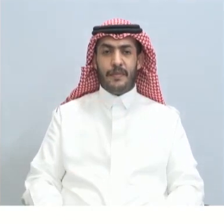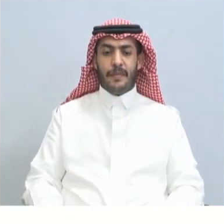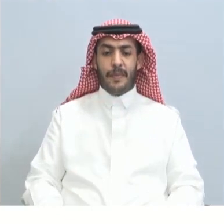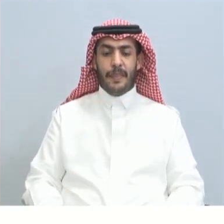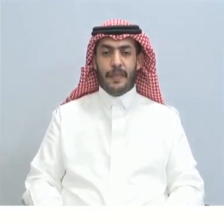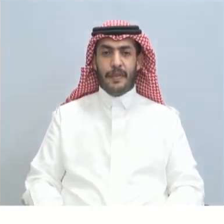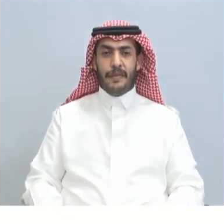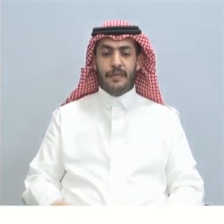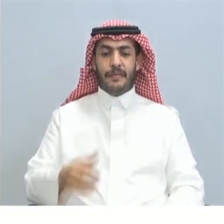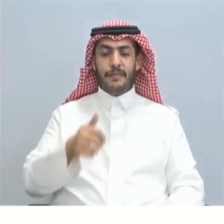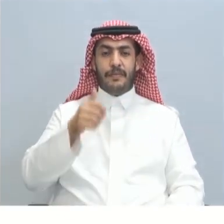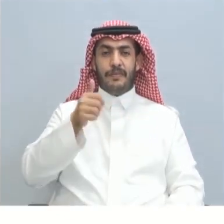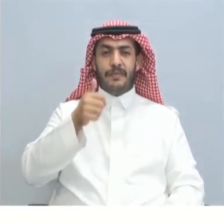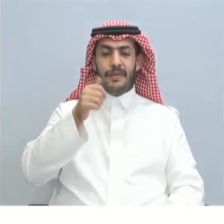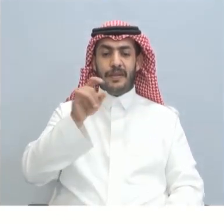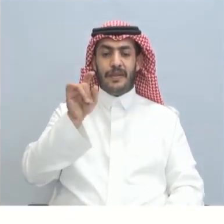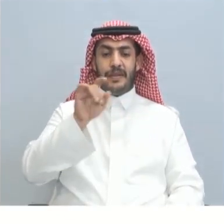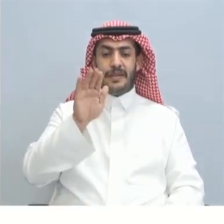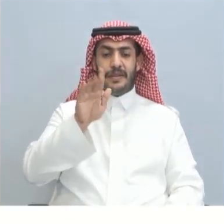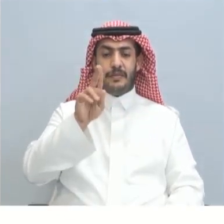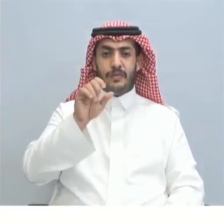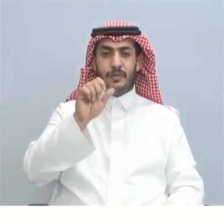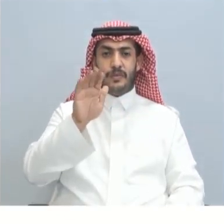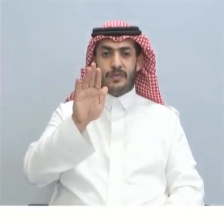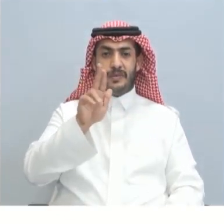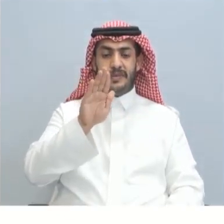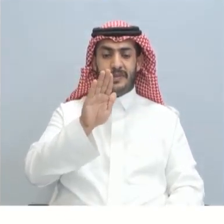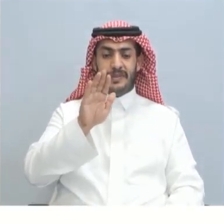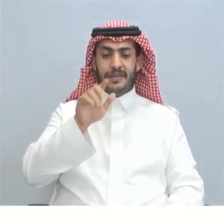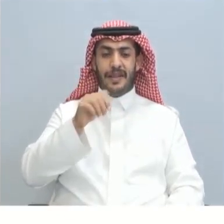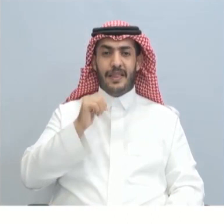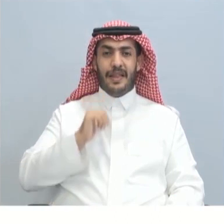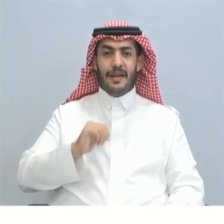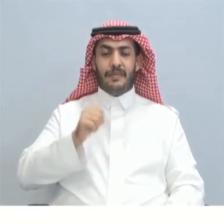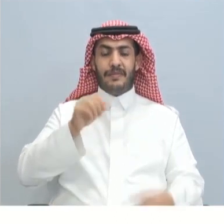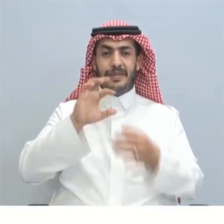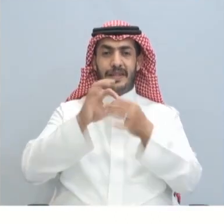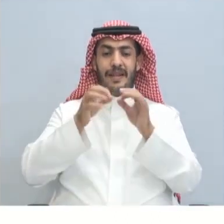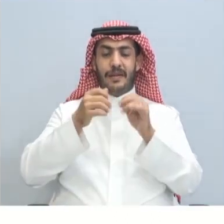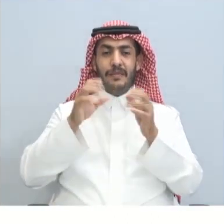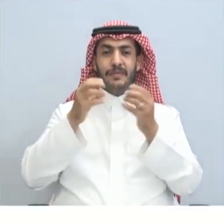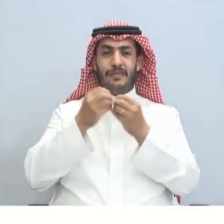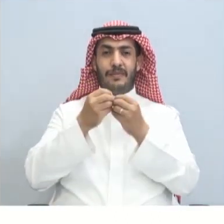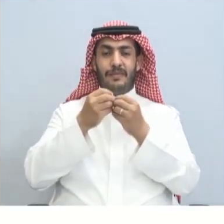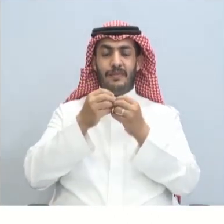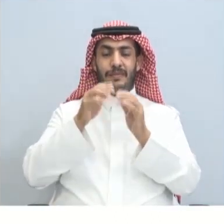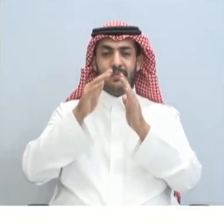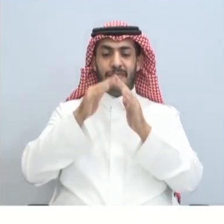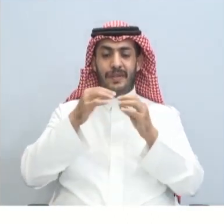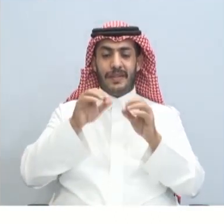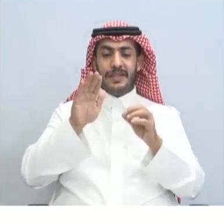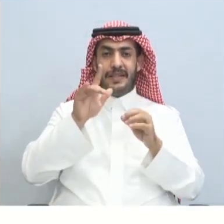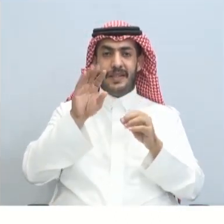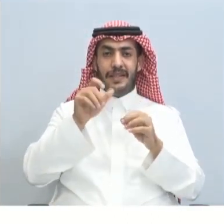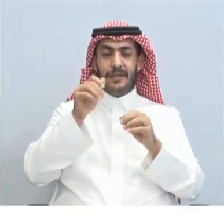ضعيفه يتكون الاسبستوس عزيزي الطالب عزيزتي الطالبه من سلاسل مزدوجه من اهرامات